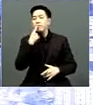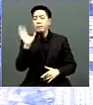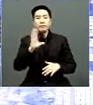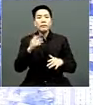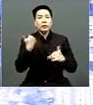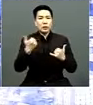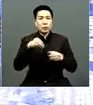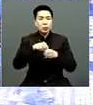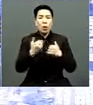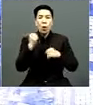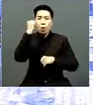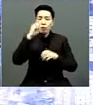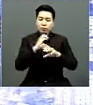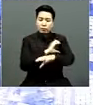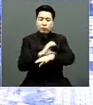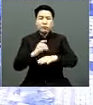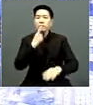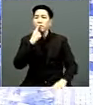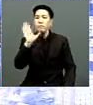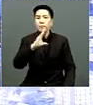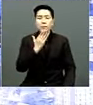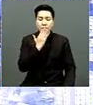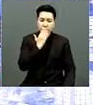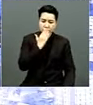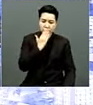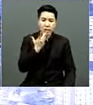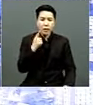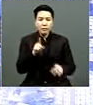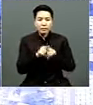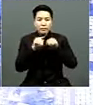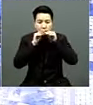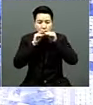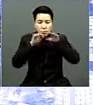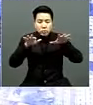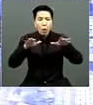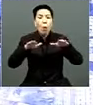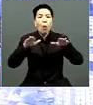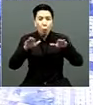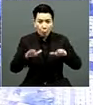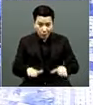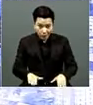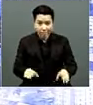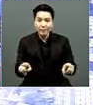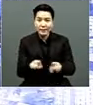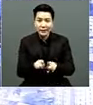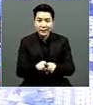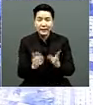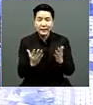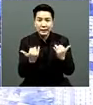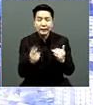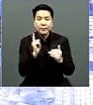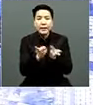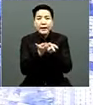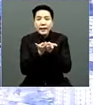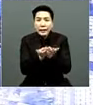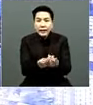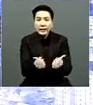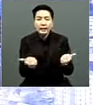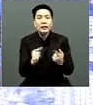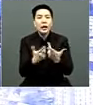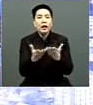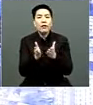ากันอยู่ในบนรถซึ่งถ้าเราไม่พูดไม่จากันโอกาสที่จะแพร่กระจายก็จะน้อยลงด้วยเหมือนกันอันนี้เป็นรายละเอียดซึ่ง